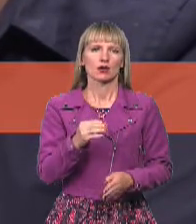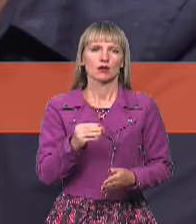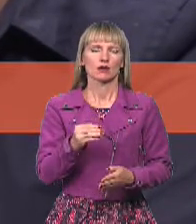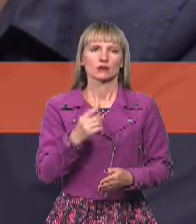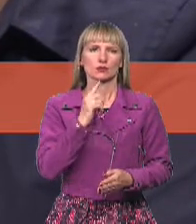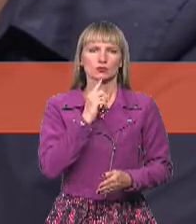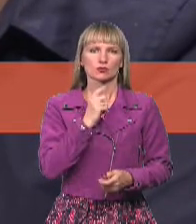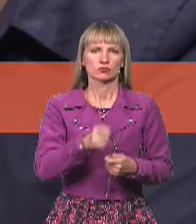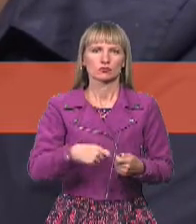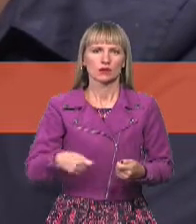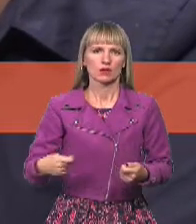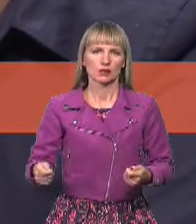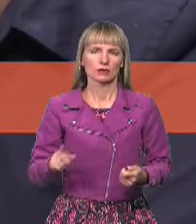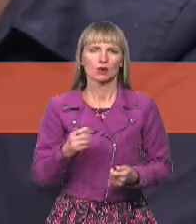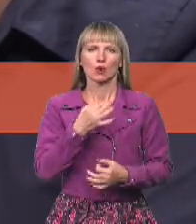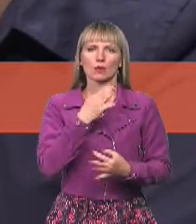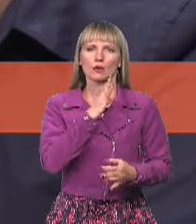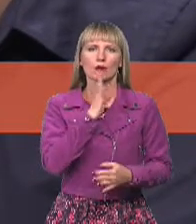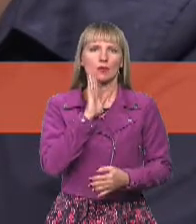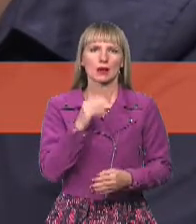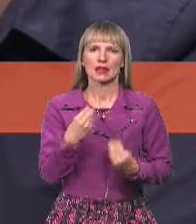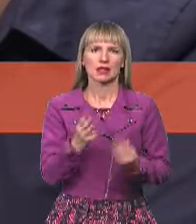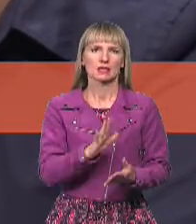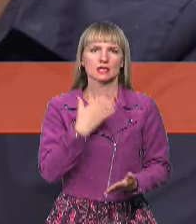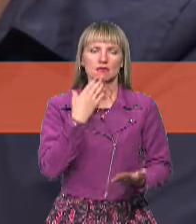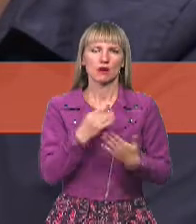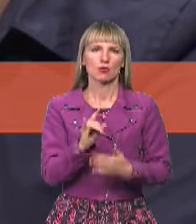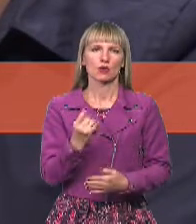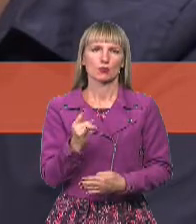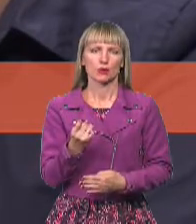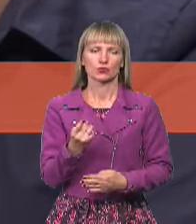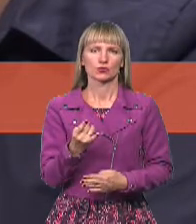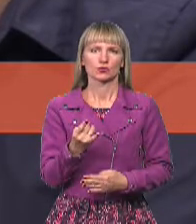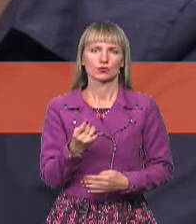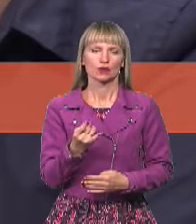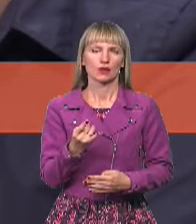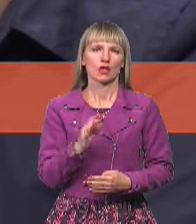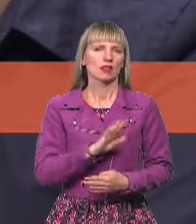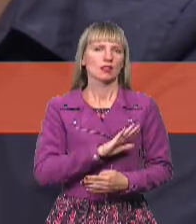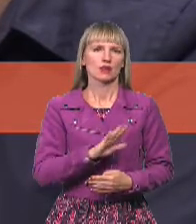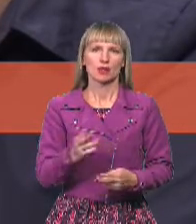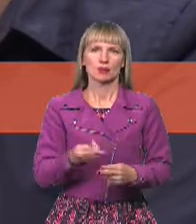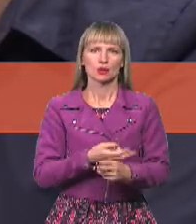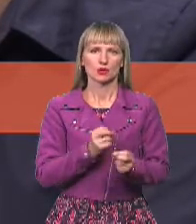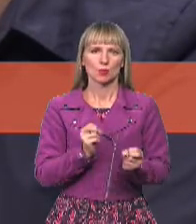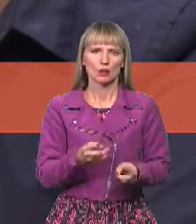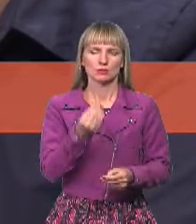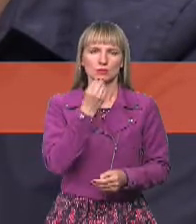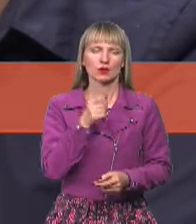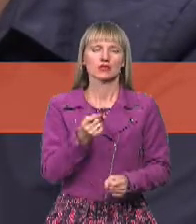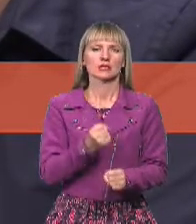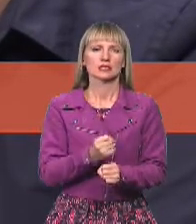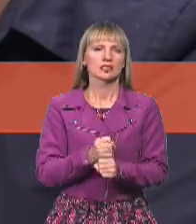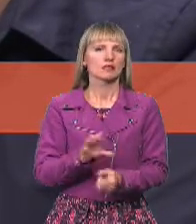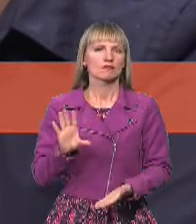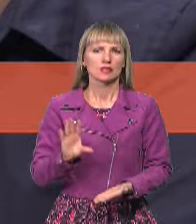что любая мама не даст своему ребенку небезопасный продукт. Она сделает, приложит все